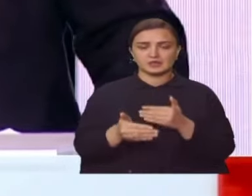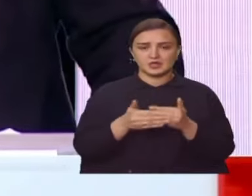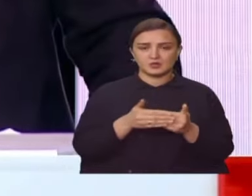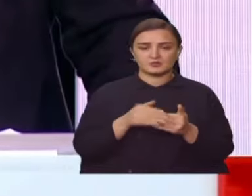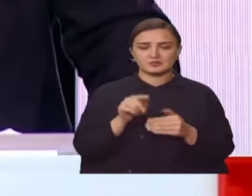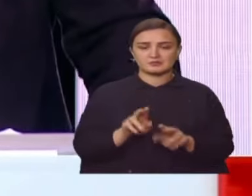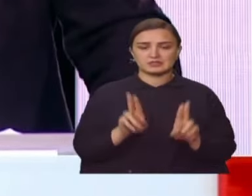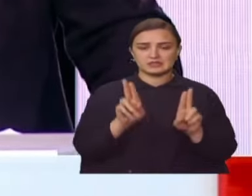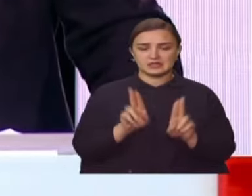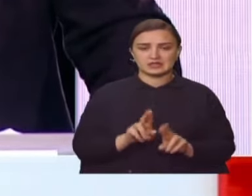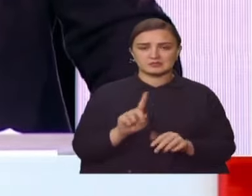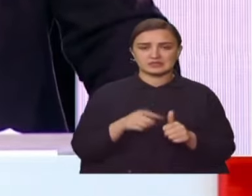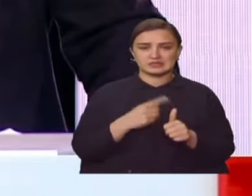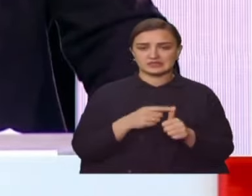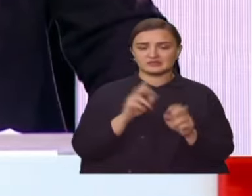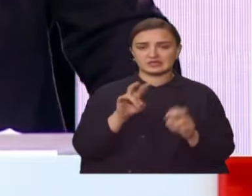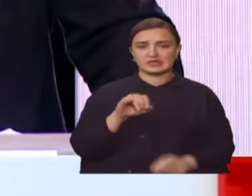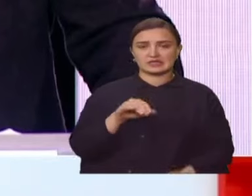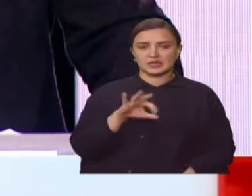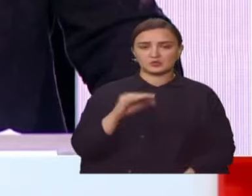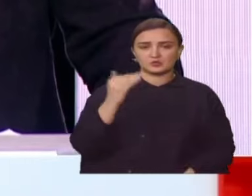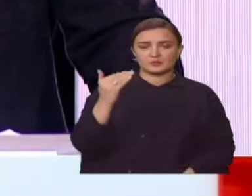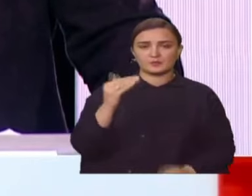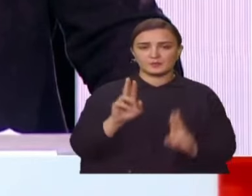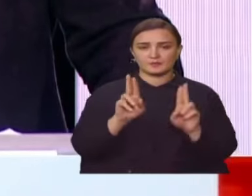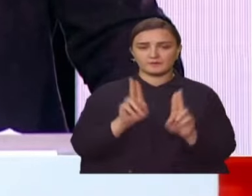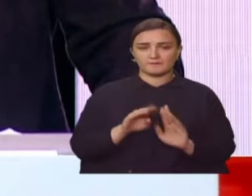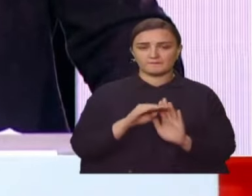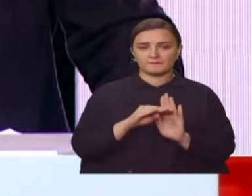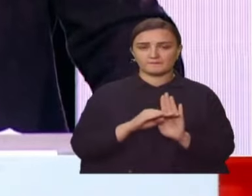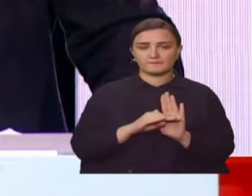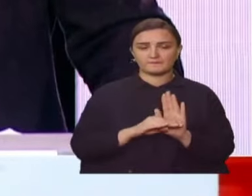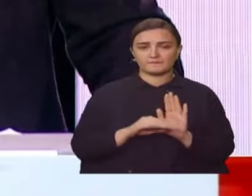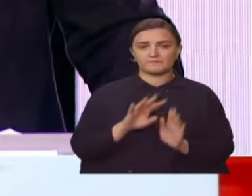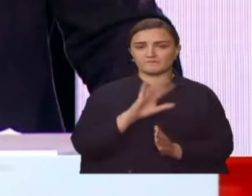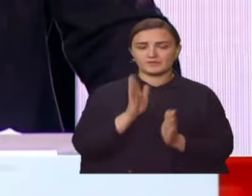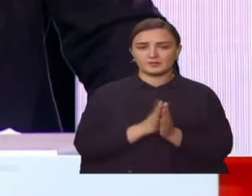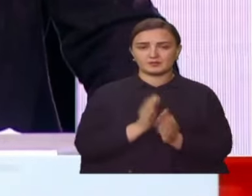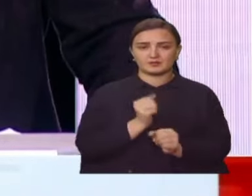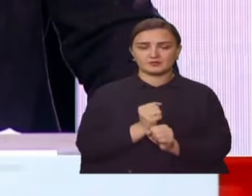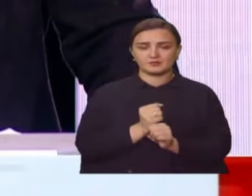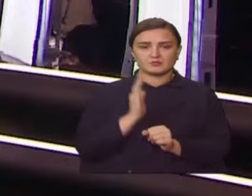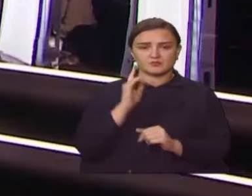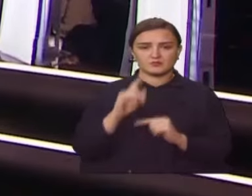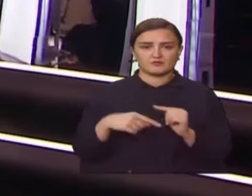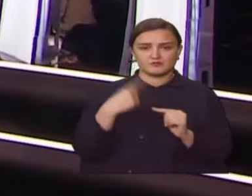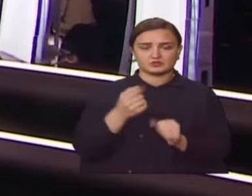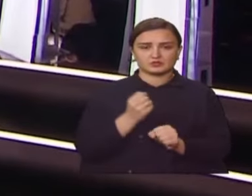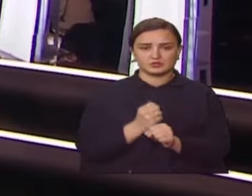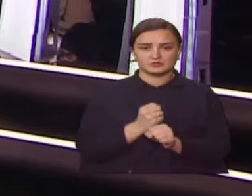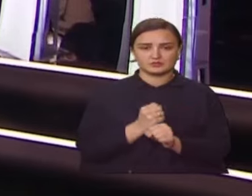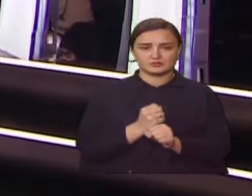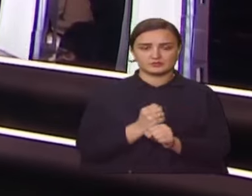დაახლოებისთვის იმ სტანდარტებთან, რასაც ნატო სტანდარტები ქვია, მაქსიმალური კეთდებოდა გაკეთდება და მომავალშიც გაკეთდება, იმიტომ